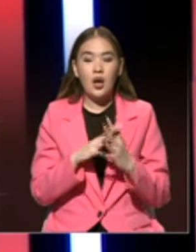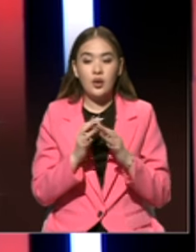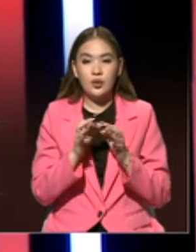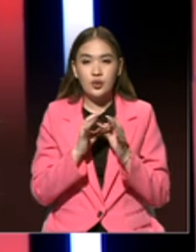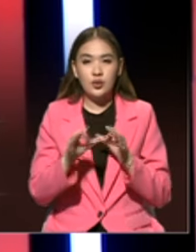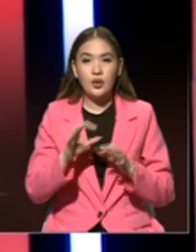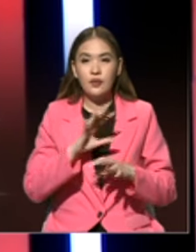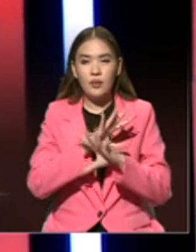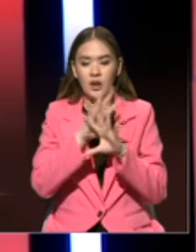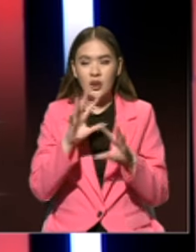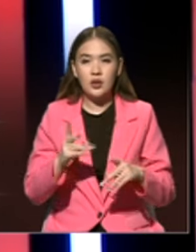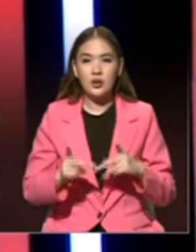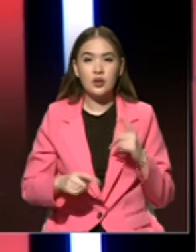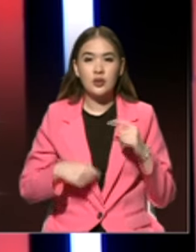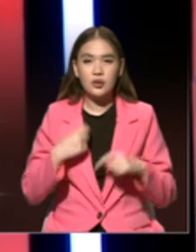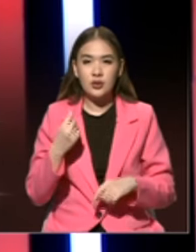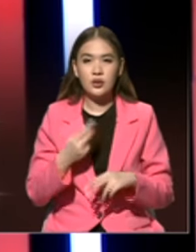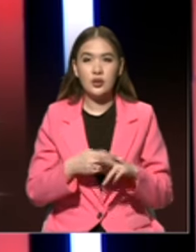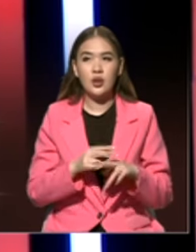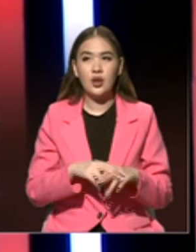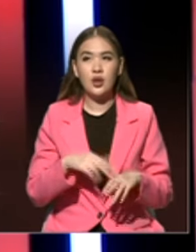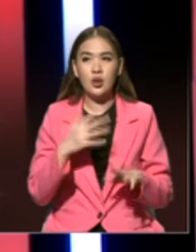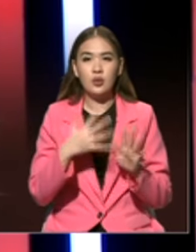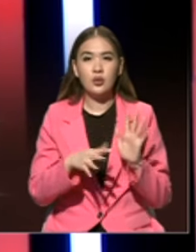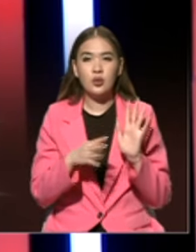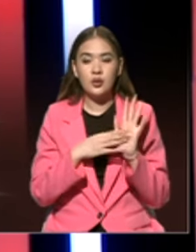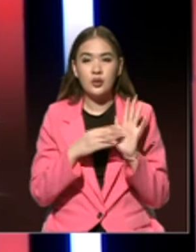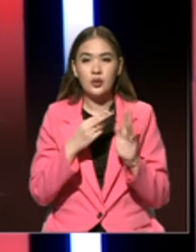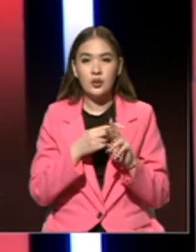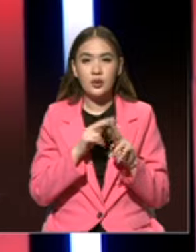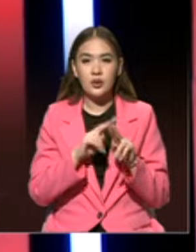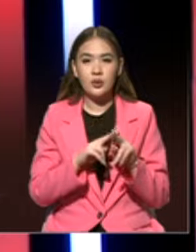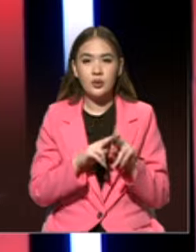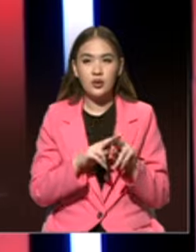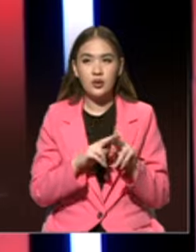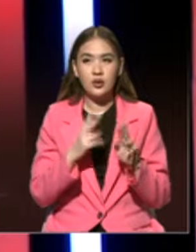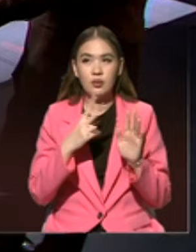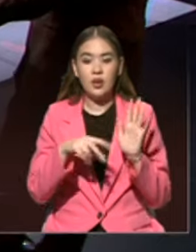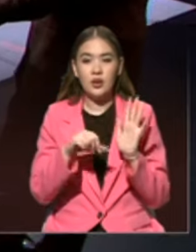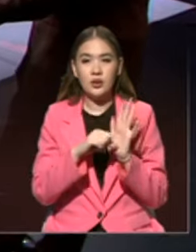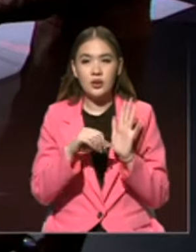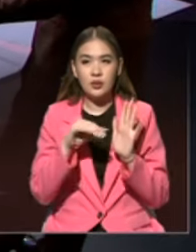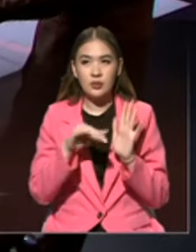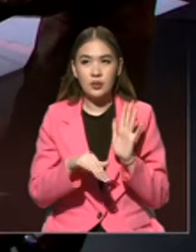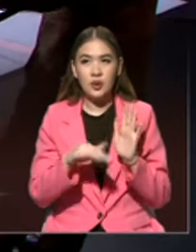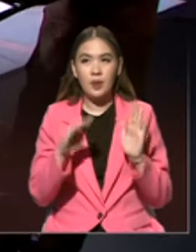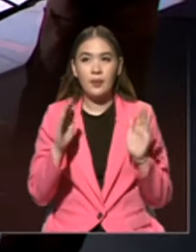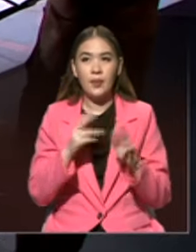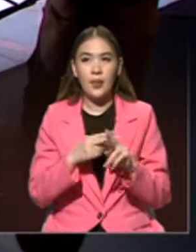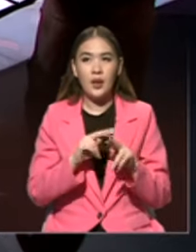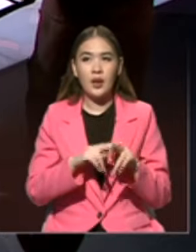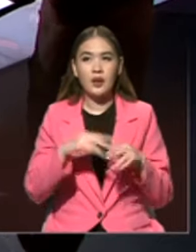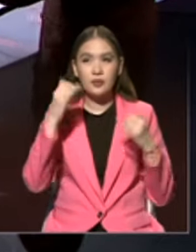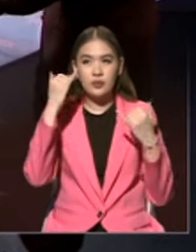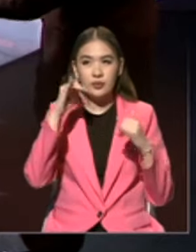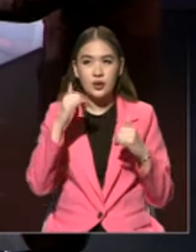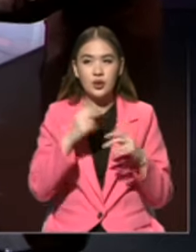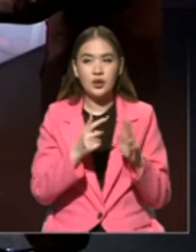шығынның ірі қарамал 50.097, жылқының саны 26.632. Қой, ешкі, ұсақ